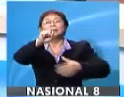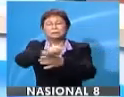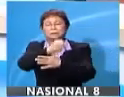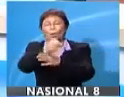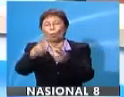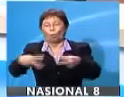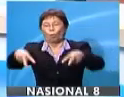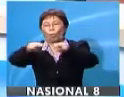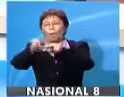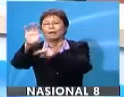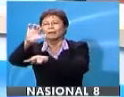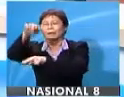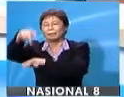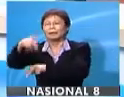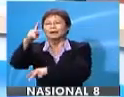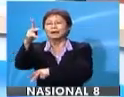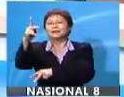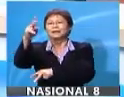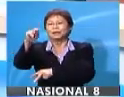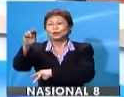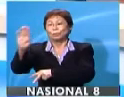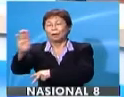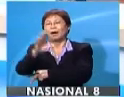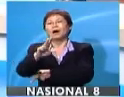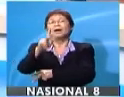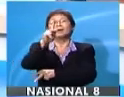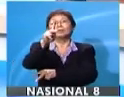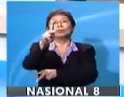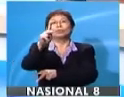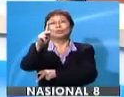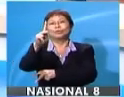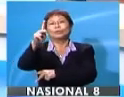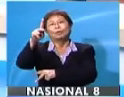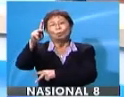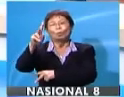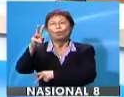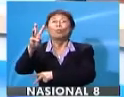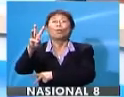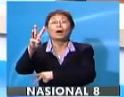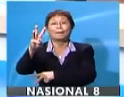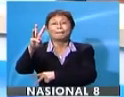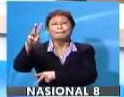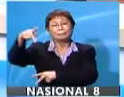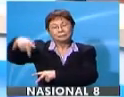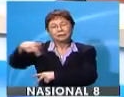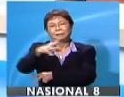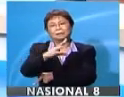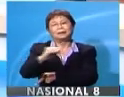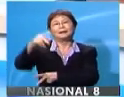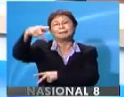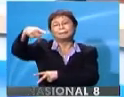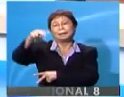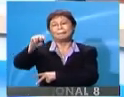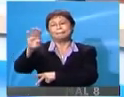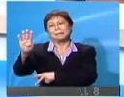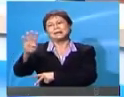value cap, iaitu Khazanah Nasional Berhad, Kumpulan Wang Persaraan Diperbadankan dan Permodalan Nasional